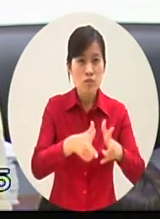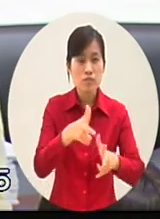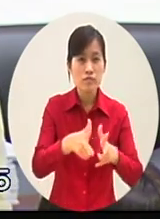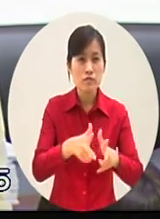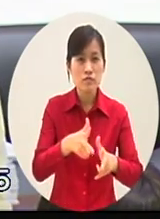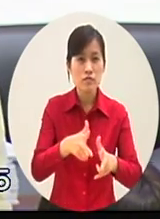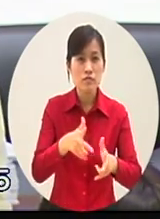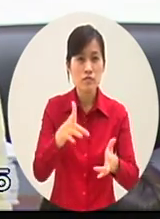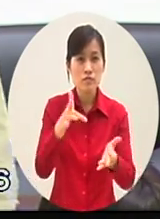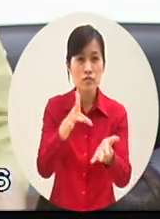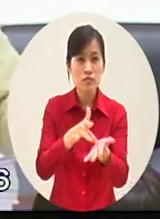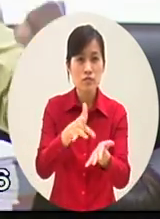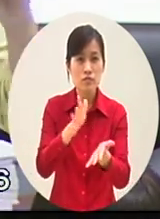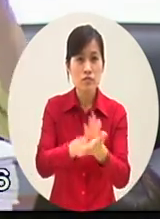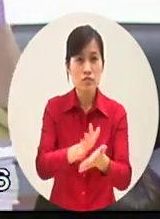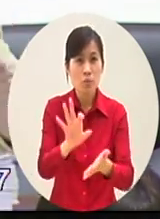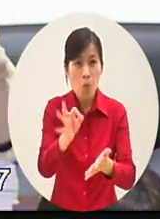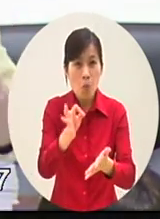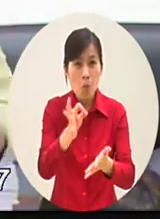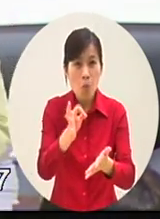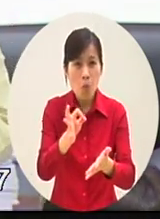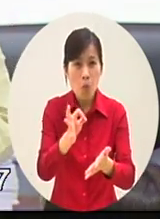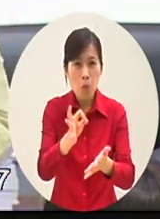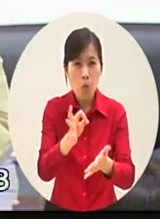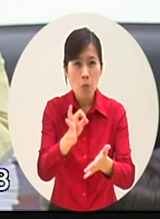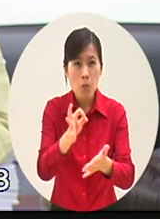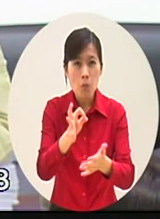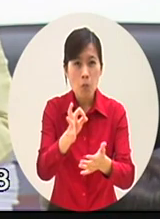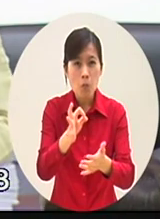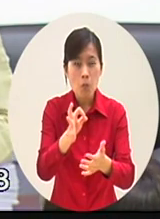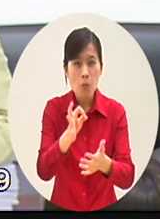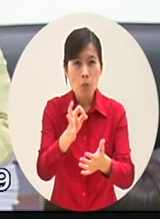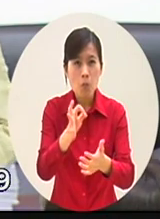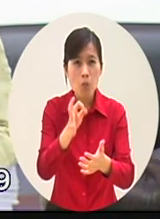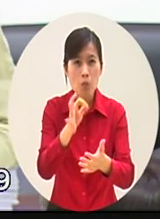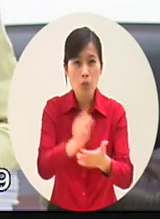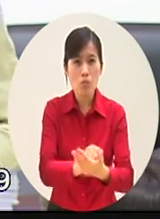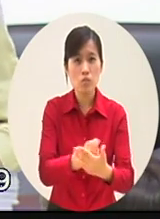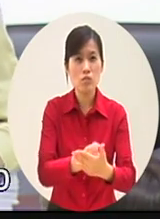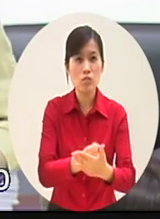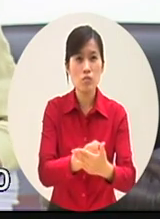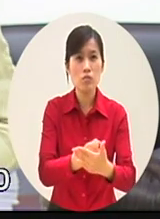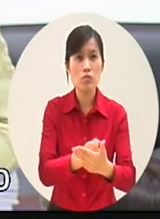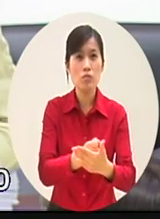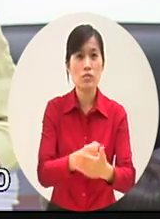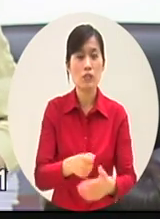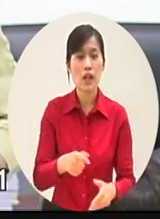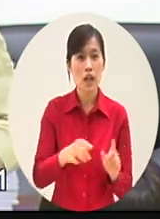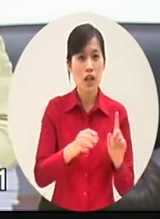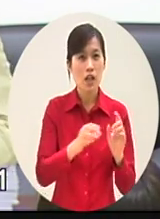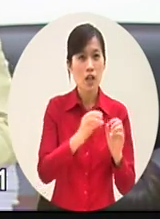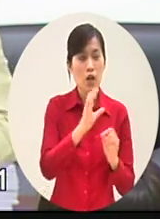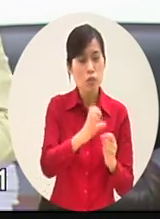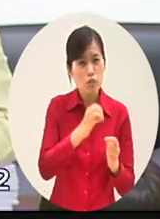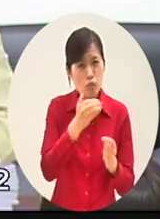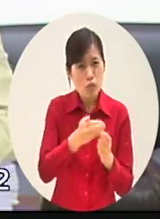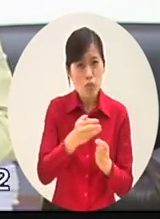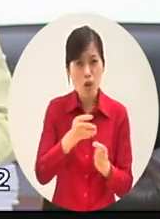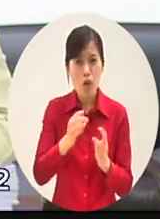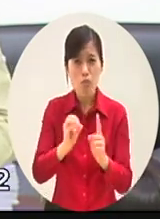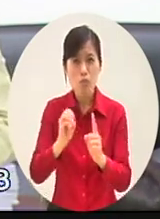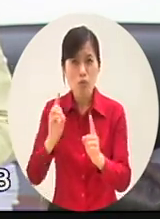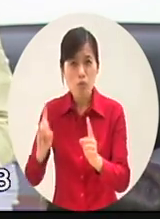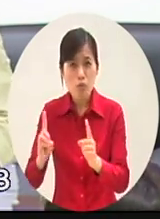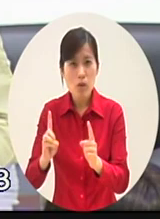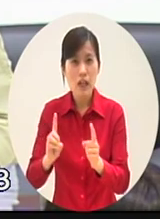金然后到现在99年到我们100年101年发现的时候，然后重扣押标